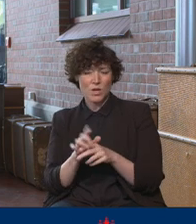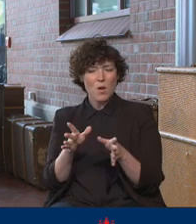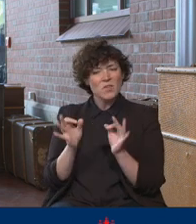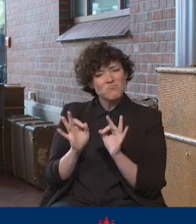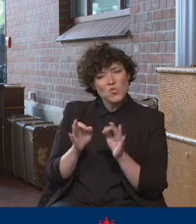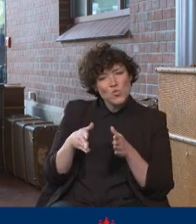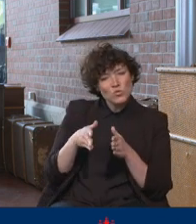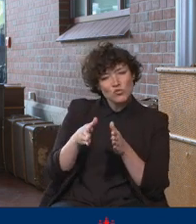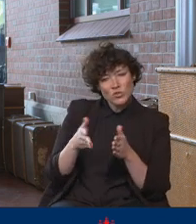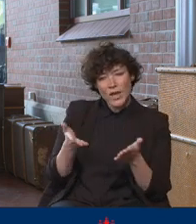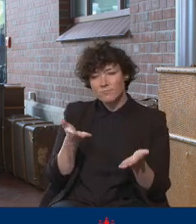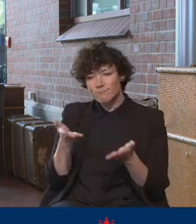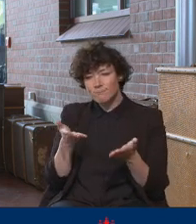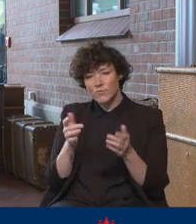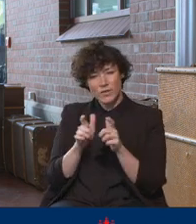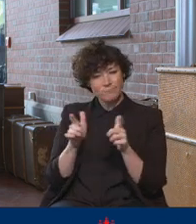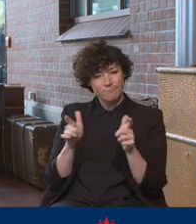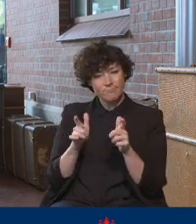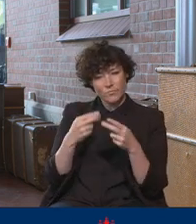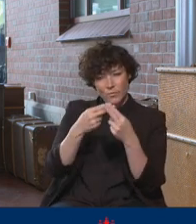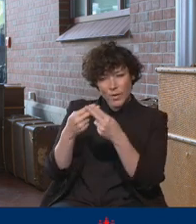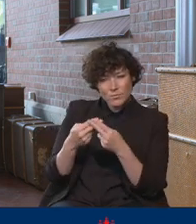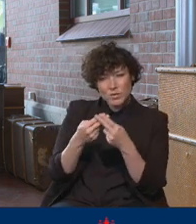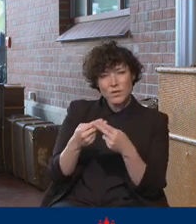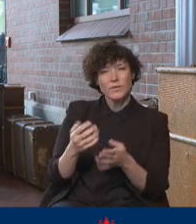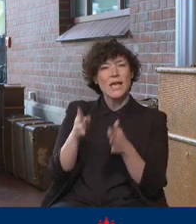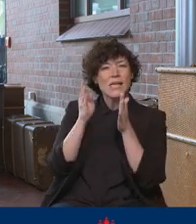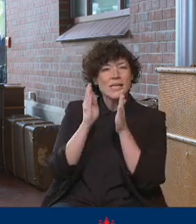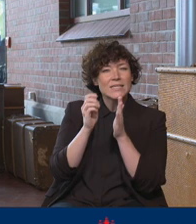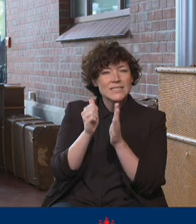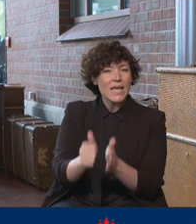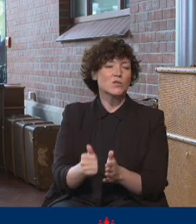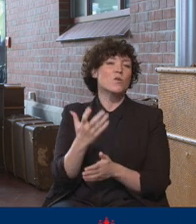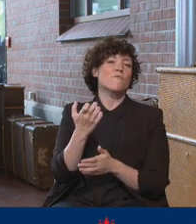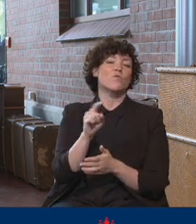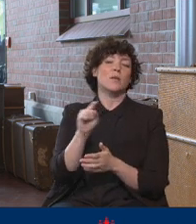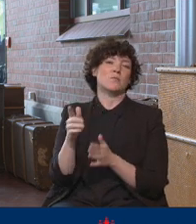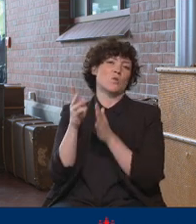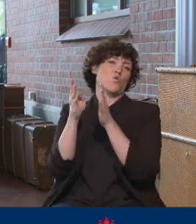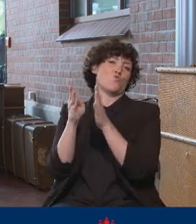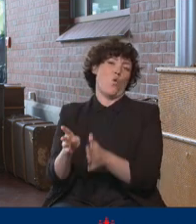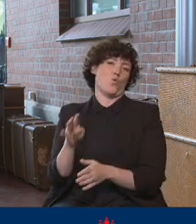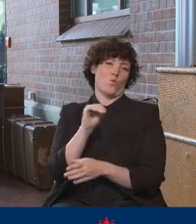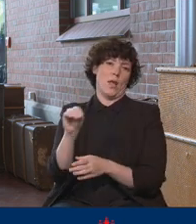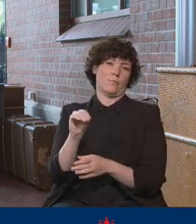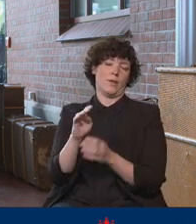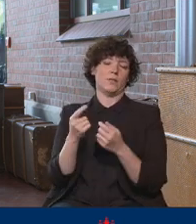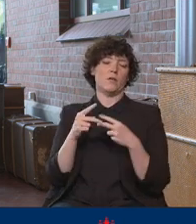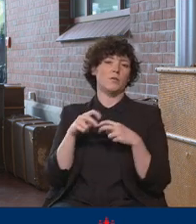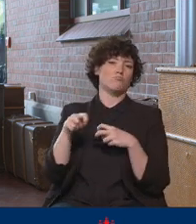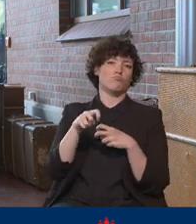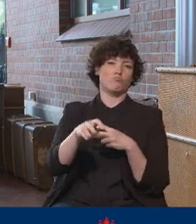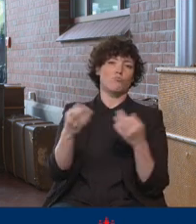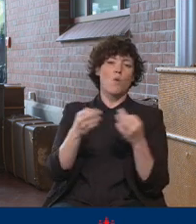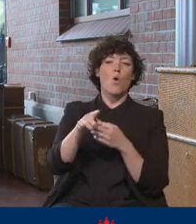strecken dimensionierung mit 650 bzw 900 metern bis zur u und s bahn